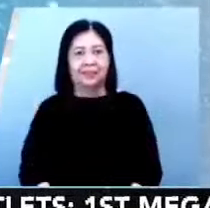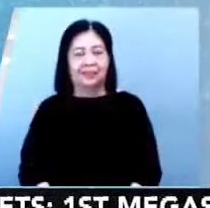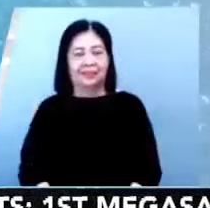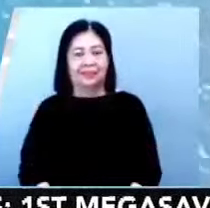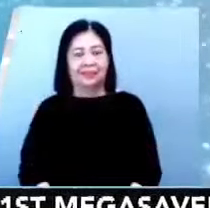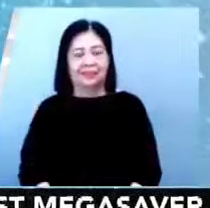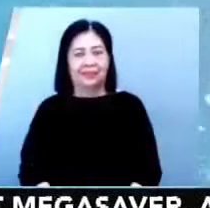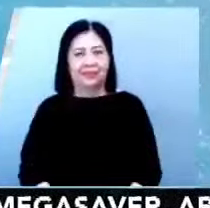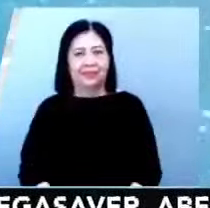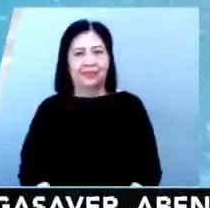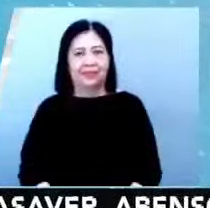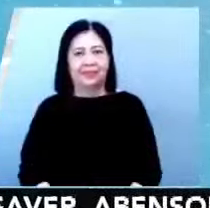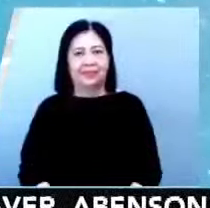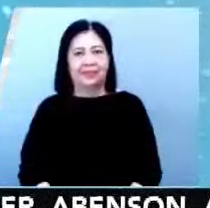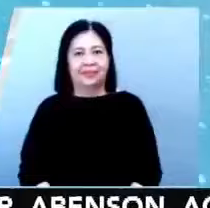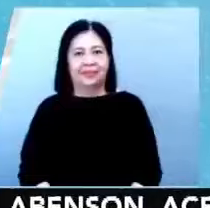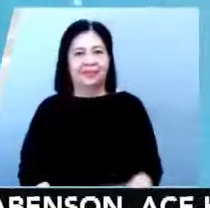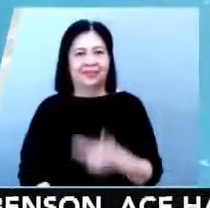Paganon.